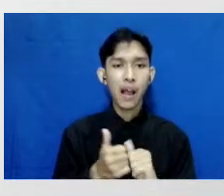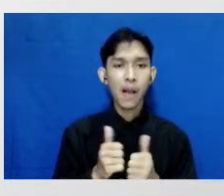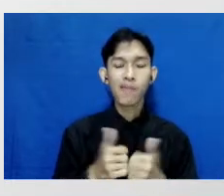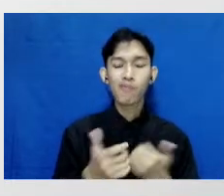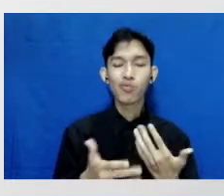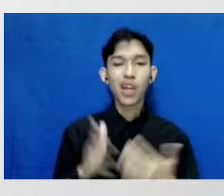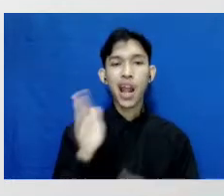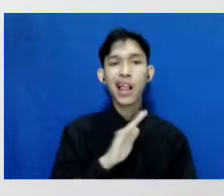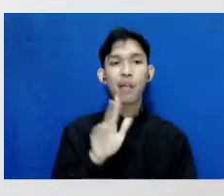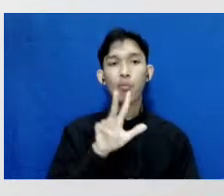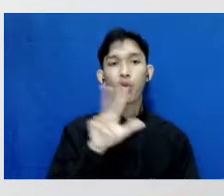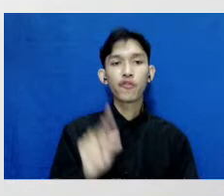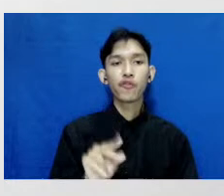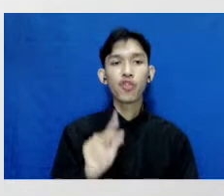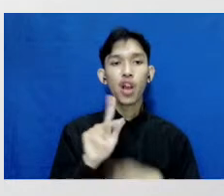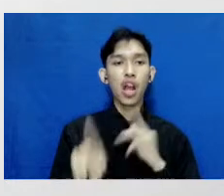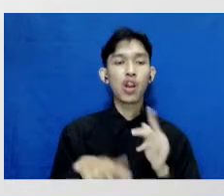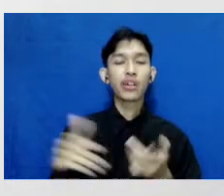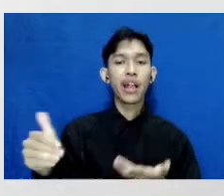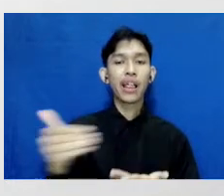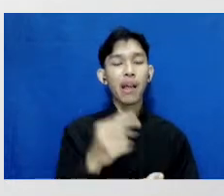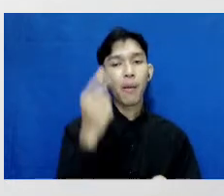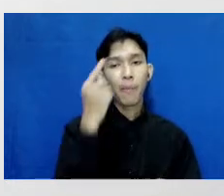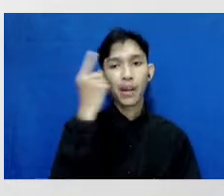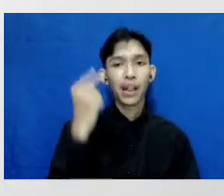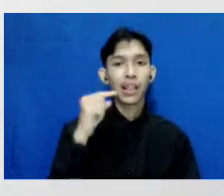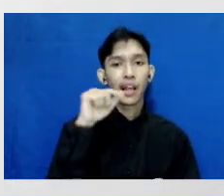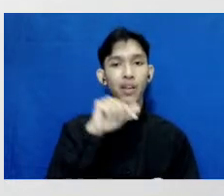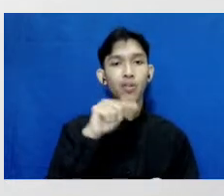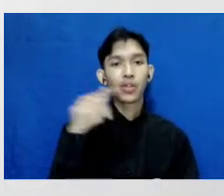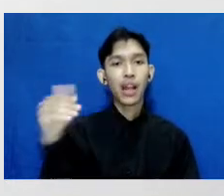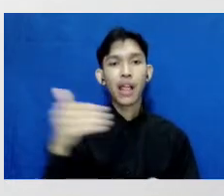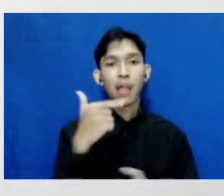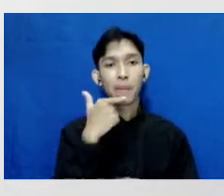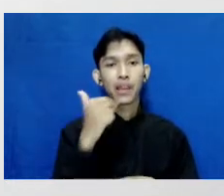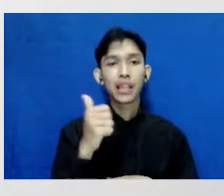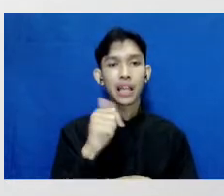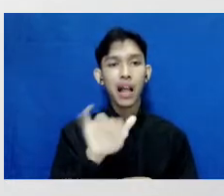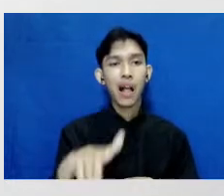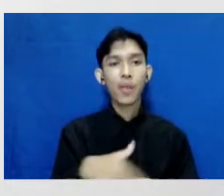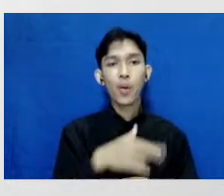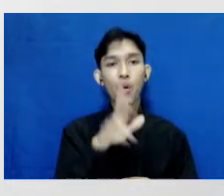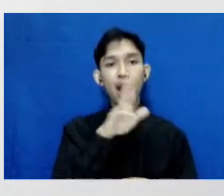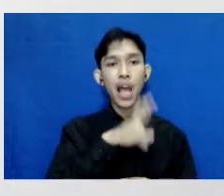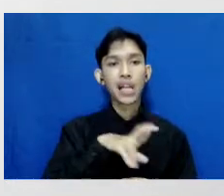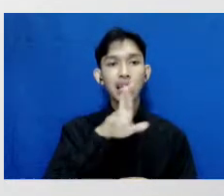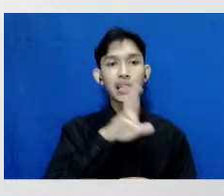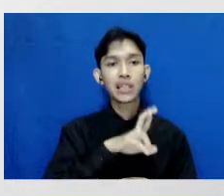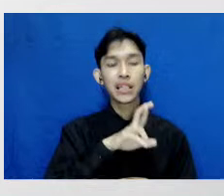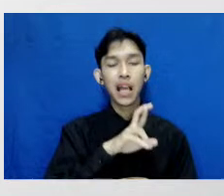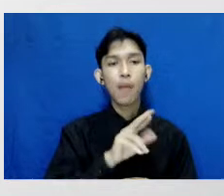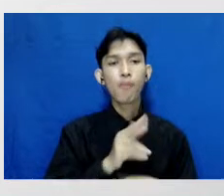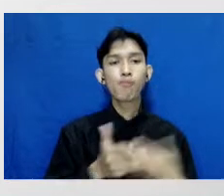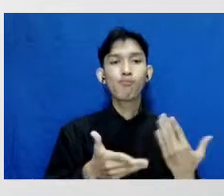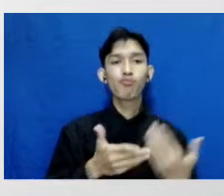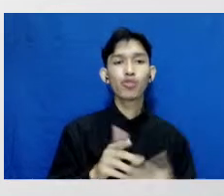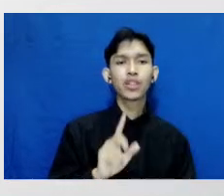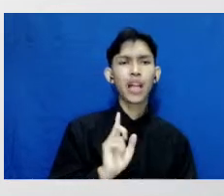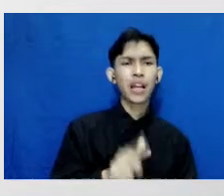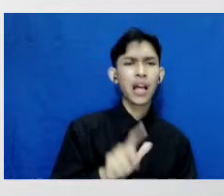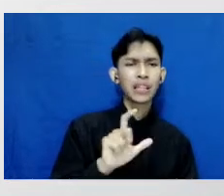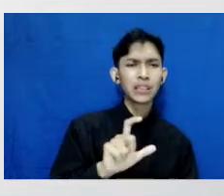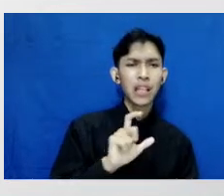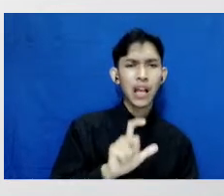bahwa data-data di instansi pemerintah itu data-data penting, data rahasia. Nah itu ada caranya kok, nggak perlu